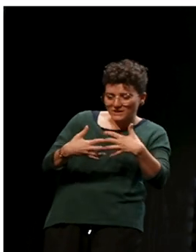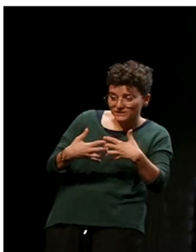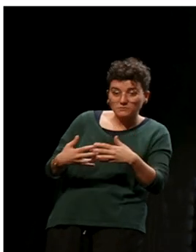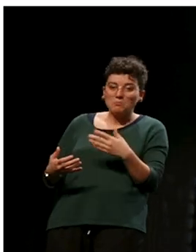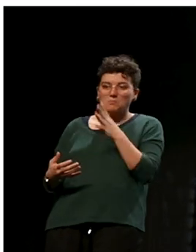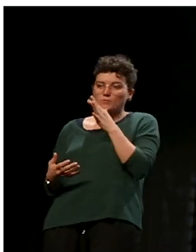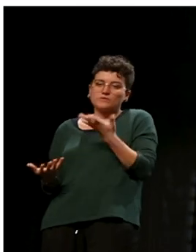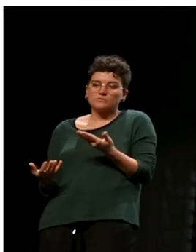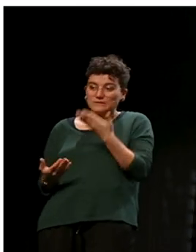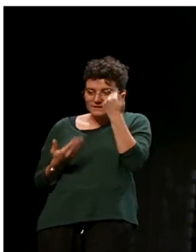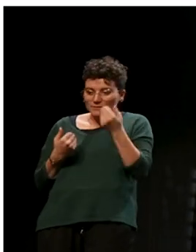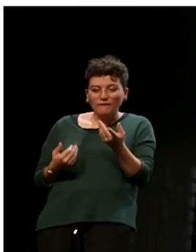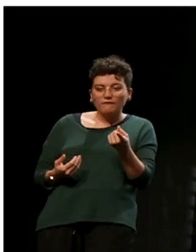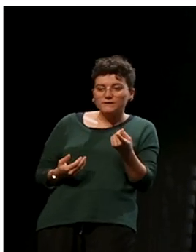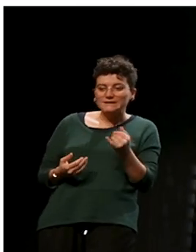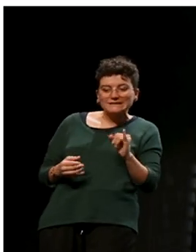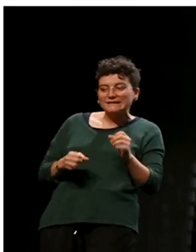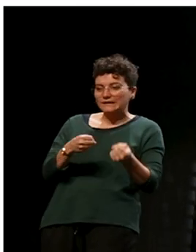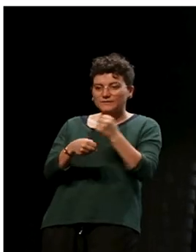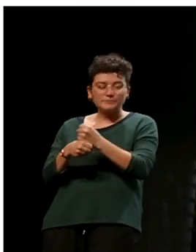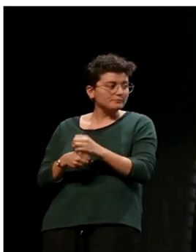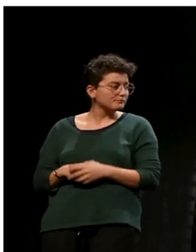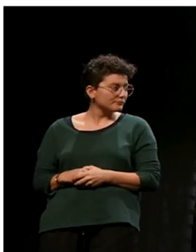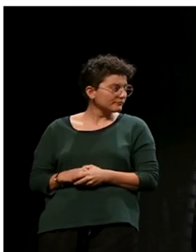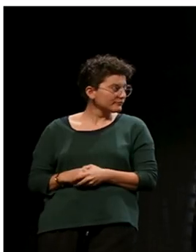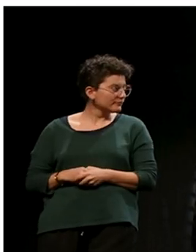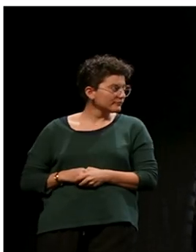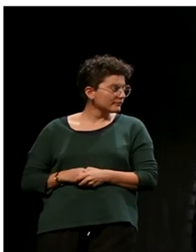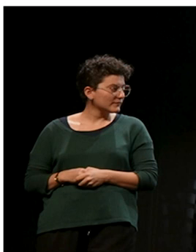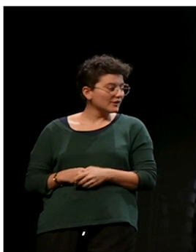redonner le micro à Maud,